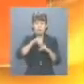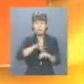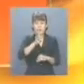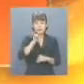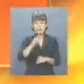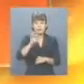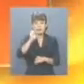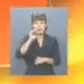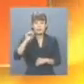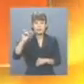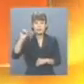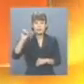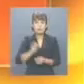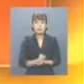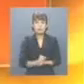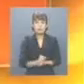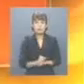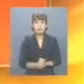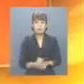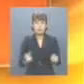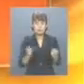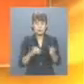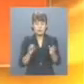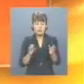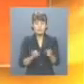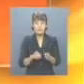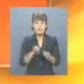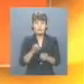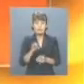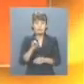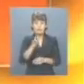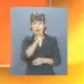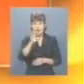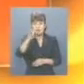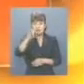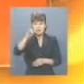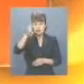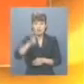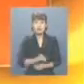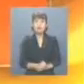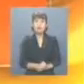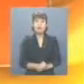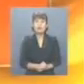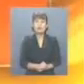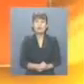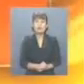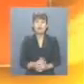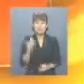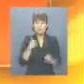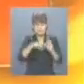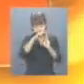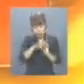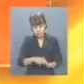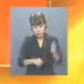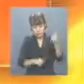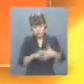7.90 จุดนะคะปิดที่972.97 จุดมูลค่าการซื้อขายเบาบางค่ะ5อันดับที่มีการซื้อขายสูงที่สุดในวันนี้ได้แก่ปต